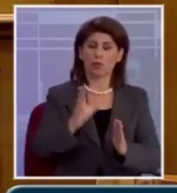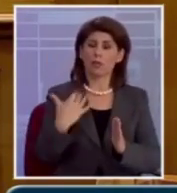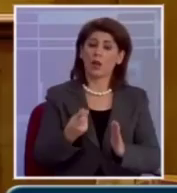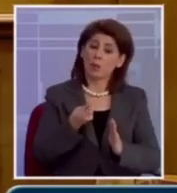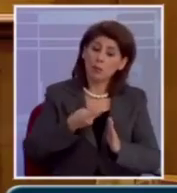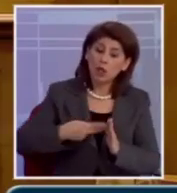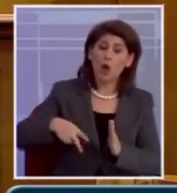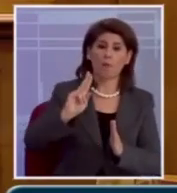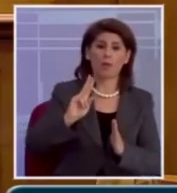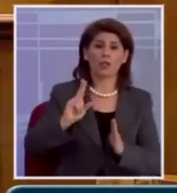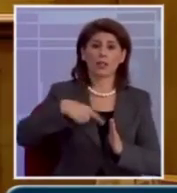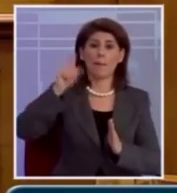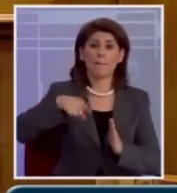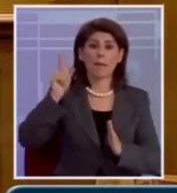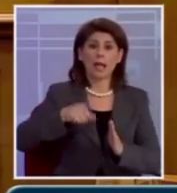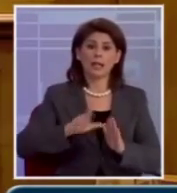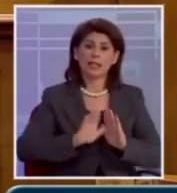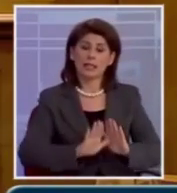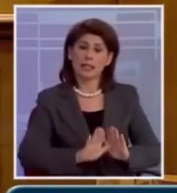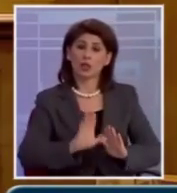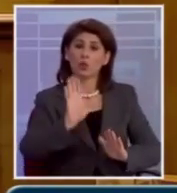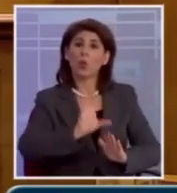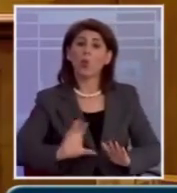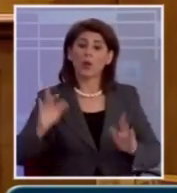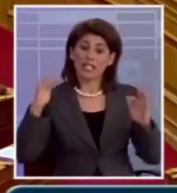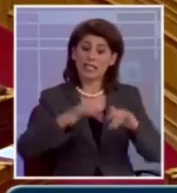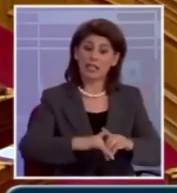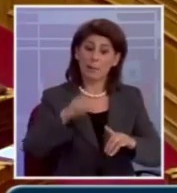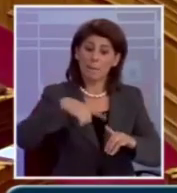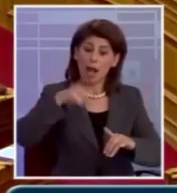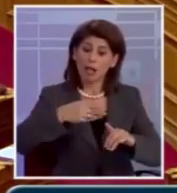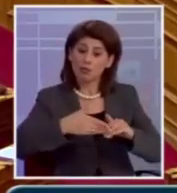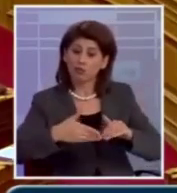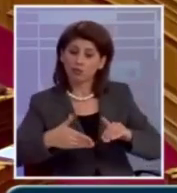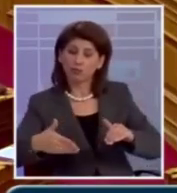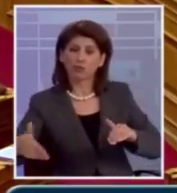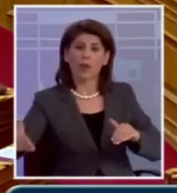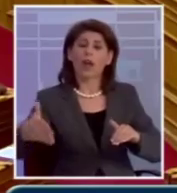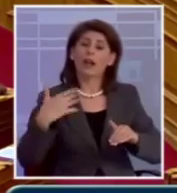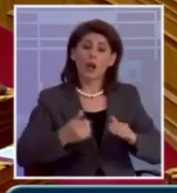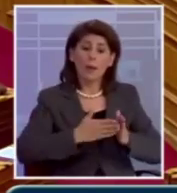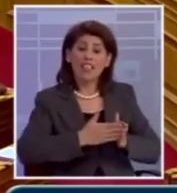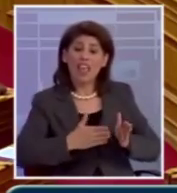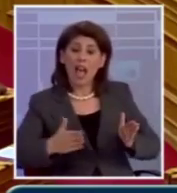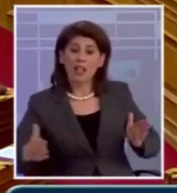περισσότερες μέρες παραμονής των τουριστών, να έχουμε μεγαλύτερο